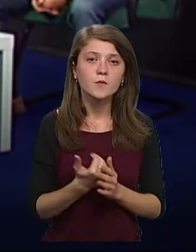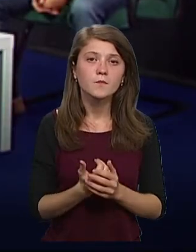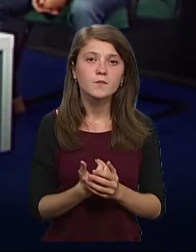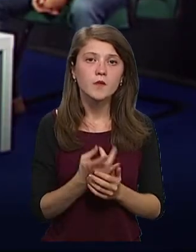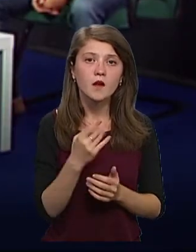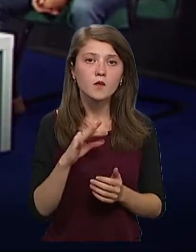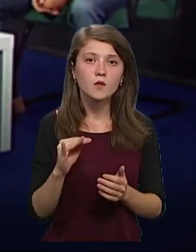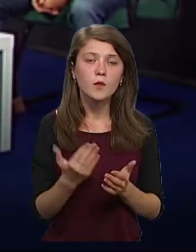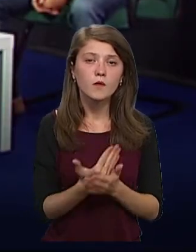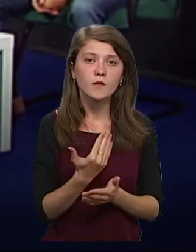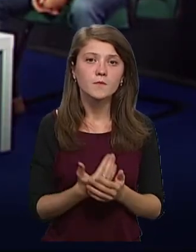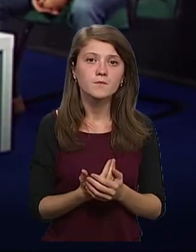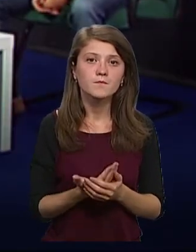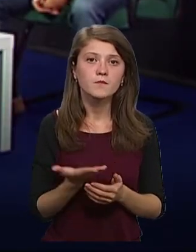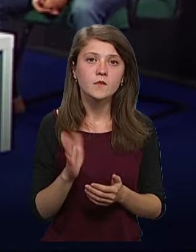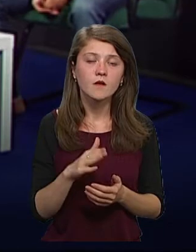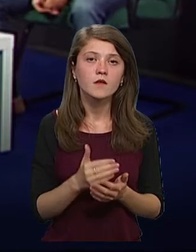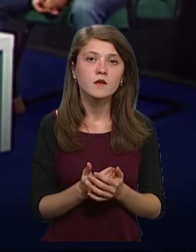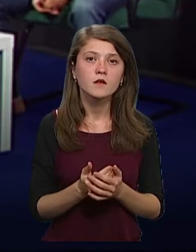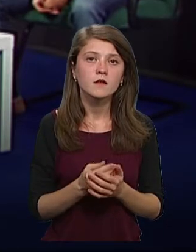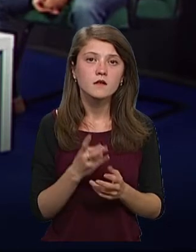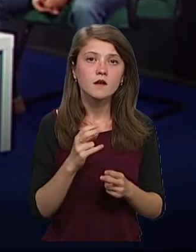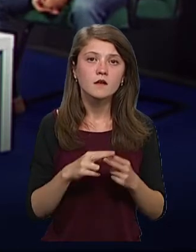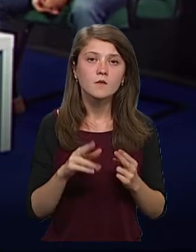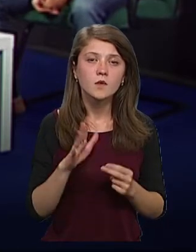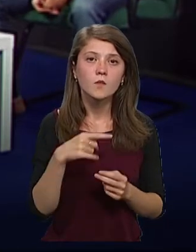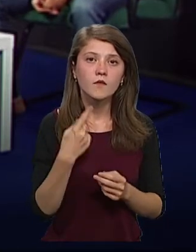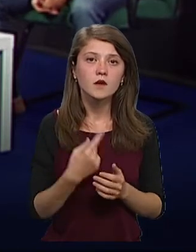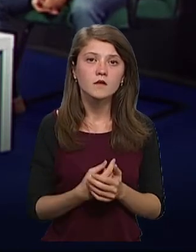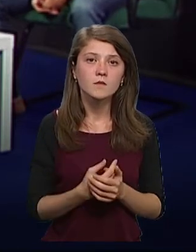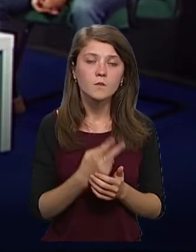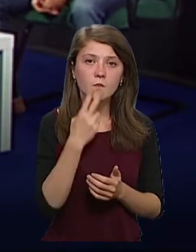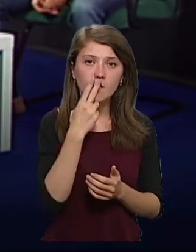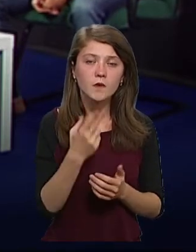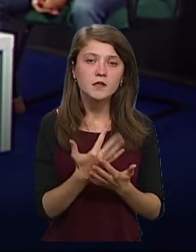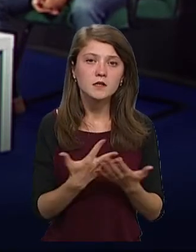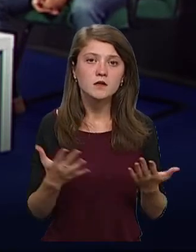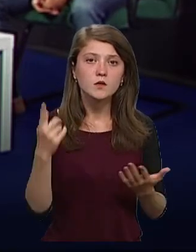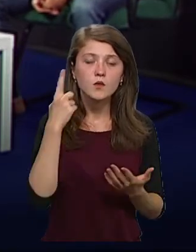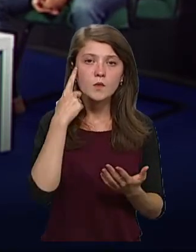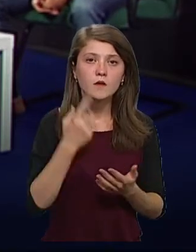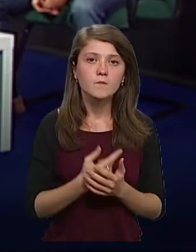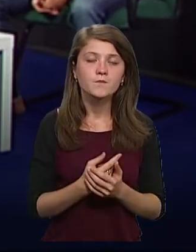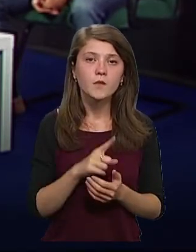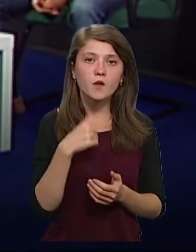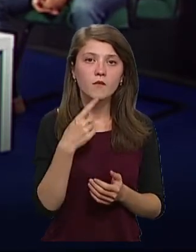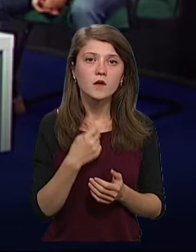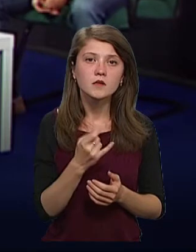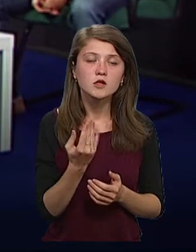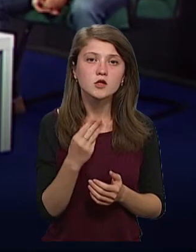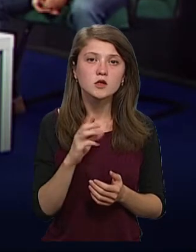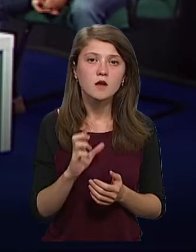надіємося, як і голови об'єднаних громад. Давайте ще поговоримо на кінець. Та, я будем теж сподіватися. Побачимо різні думки, говорять зі